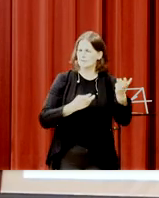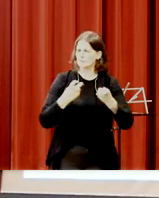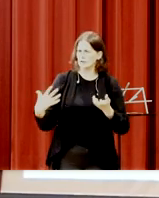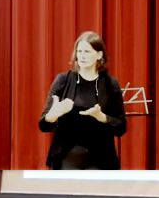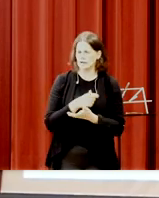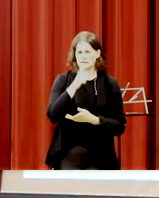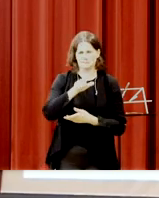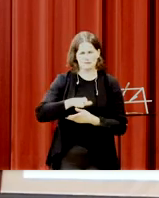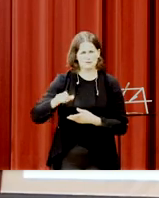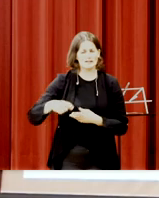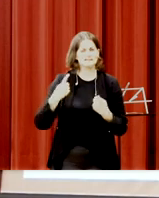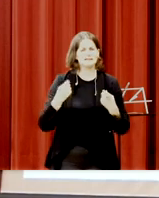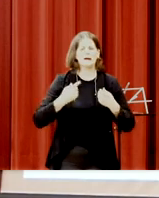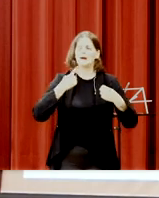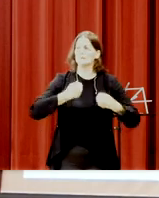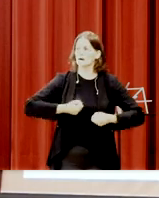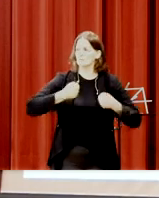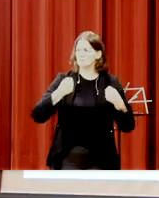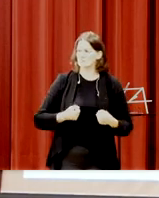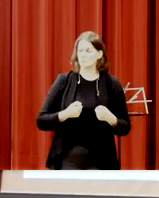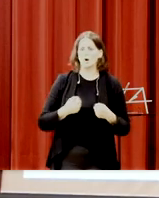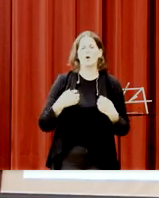territori i, per tant, al servei del nostre país.